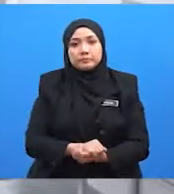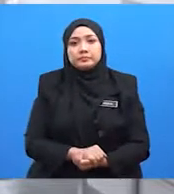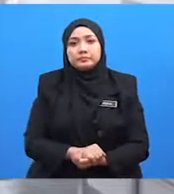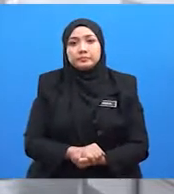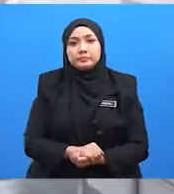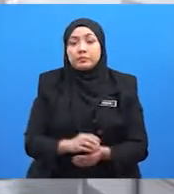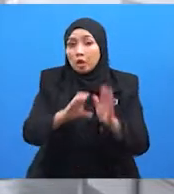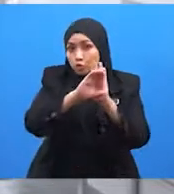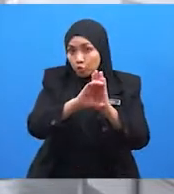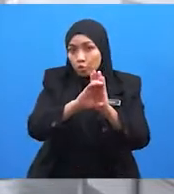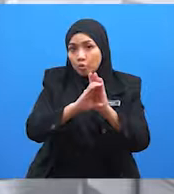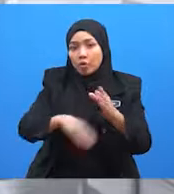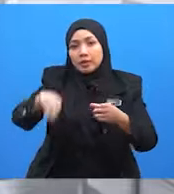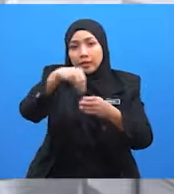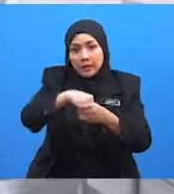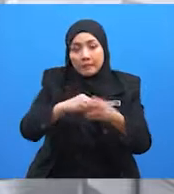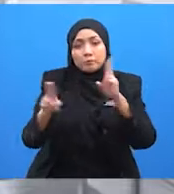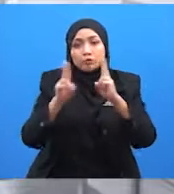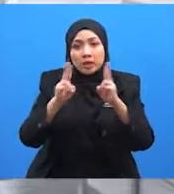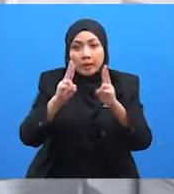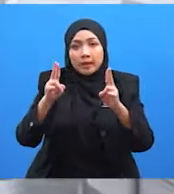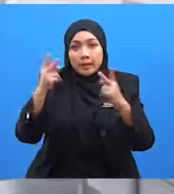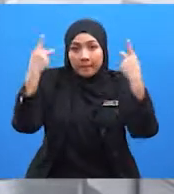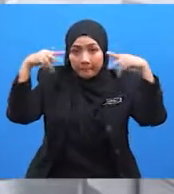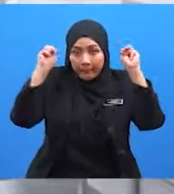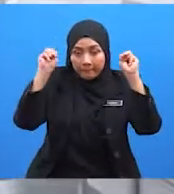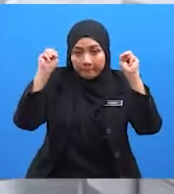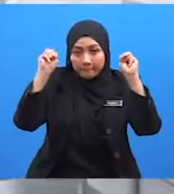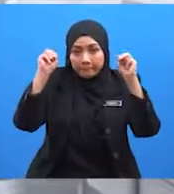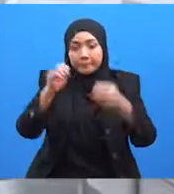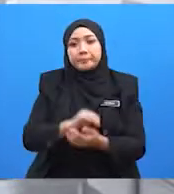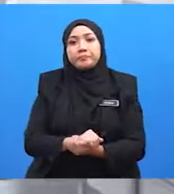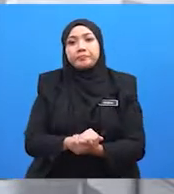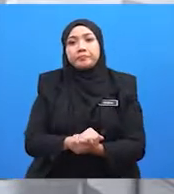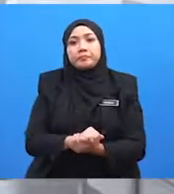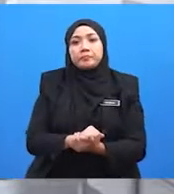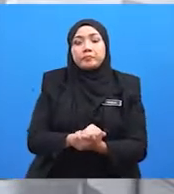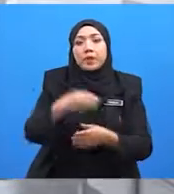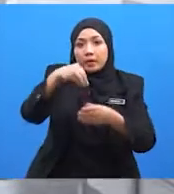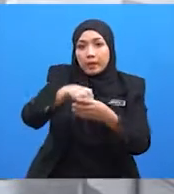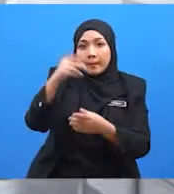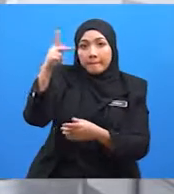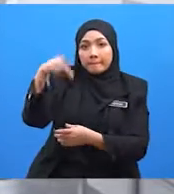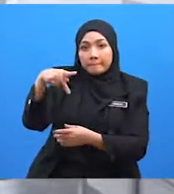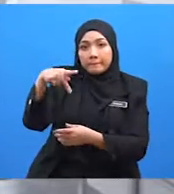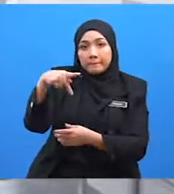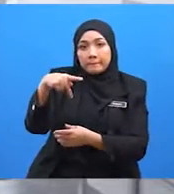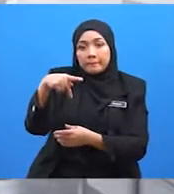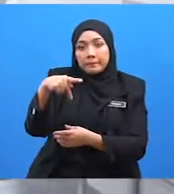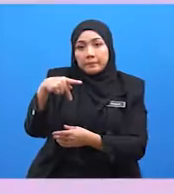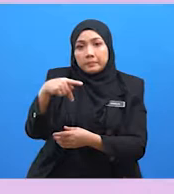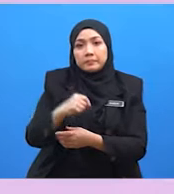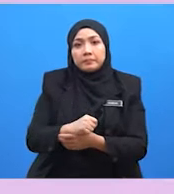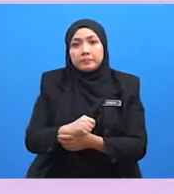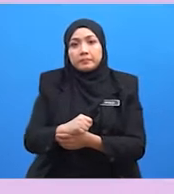Contohnya, dalam ucapan Perdana Menteri dalam pakej rangsangan ekonomi Prihatin